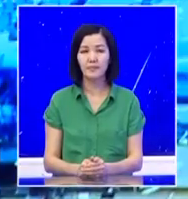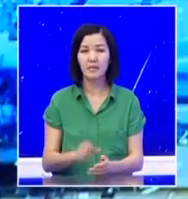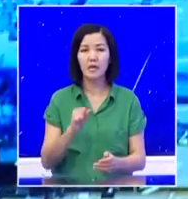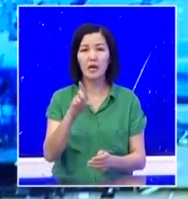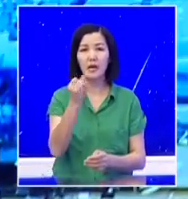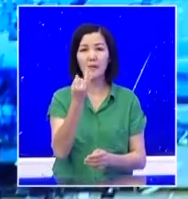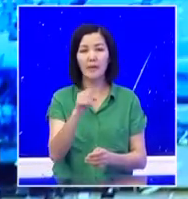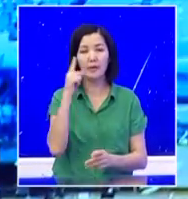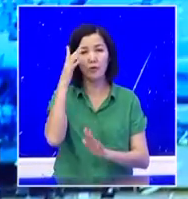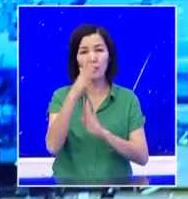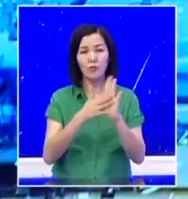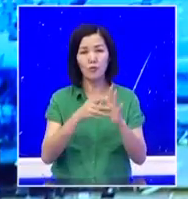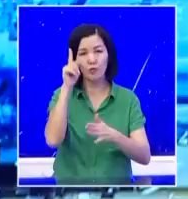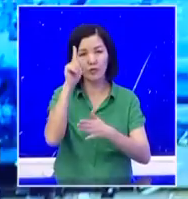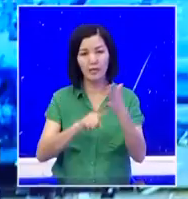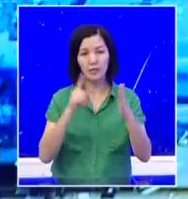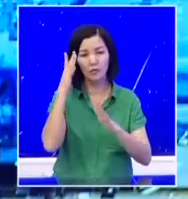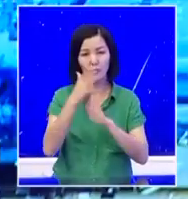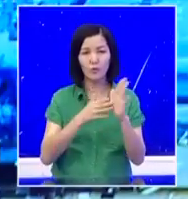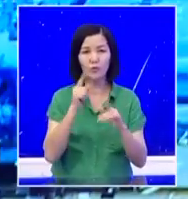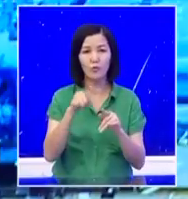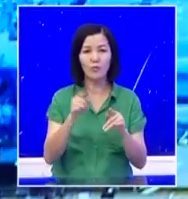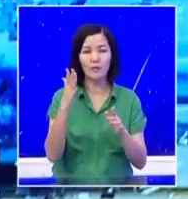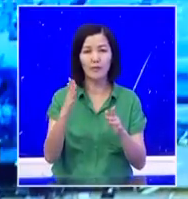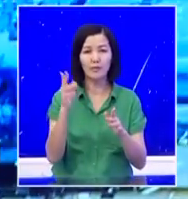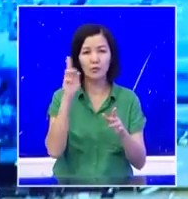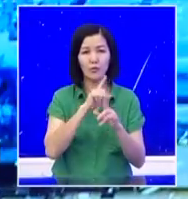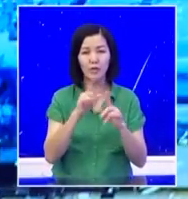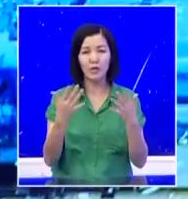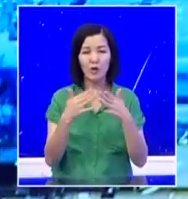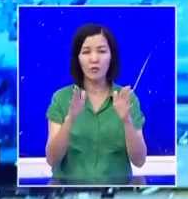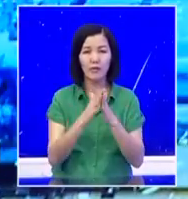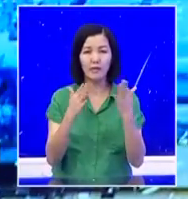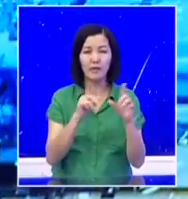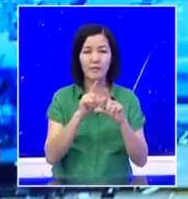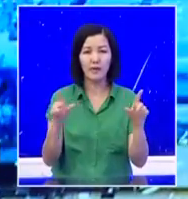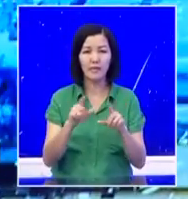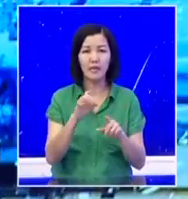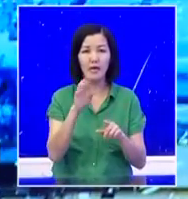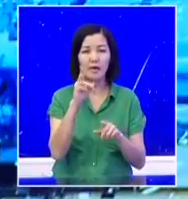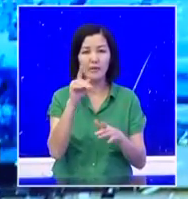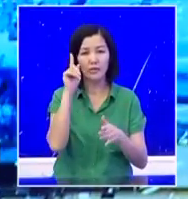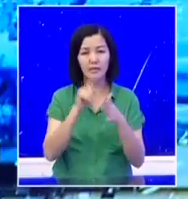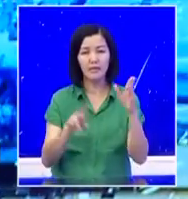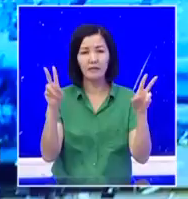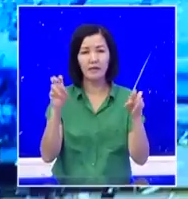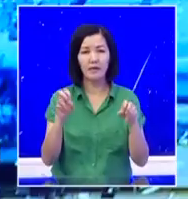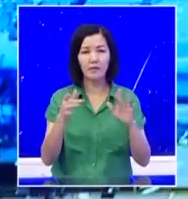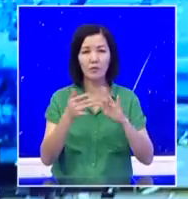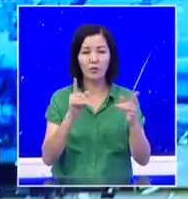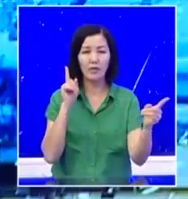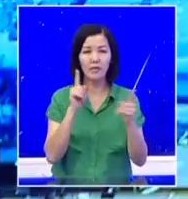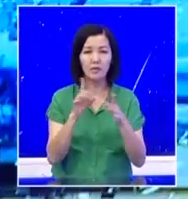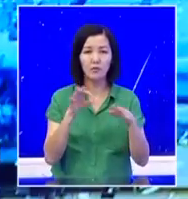Абайды ұғыну, дінді ұғыну. Талдықорғандағы нөмірі 5-ші Өтенай ауылдық кітапханасында абай және дін тақырыбында онлайн